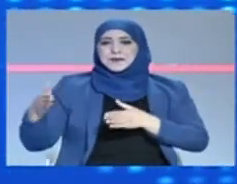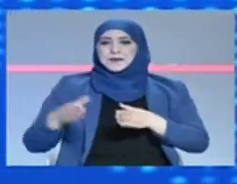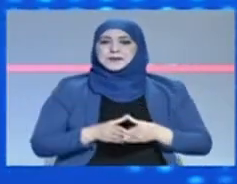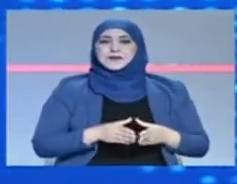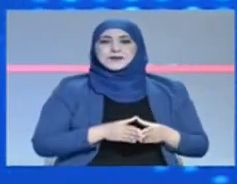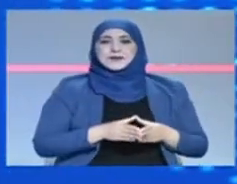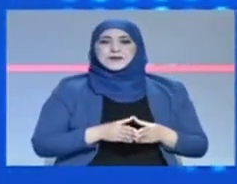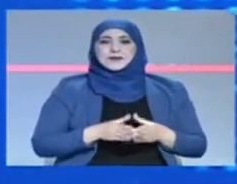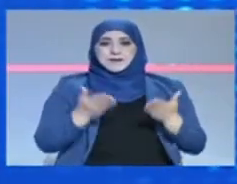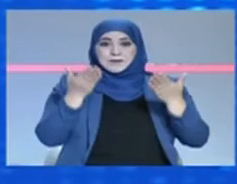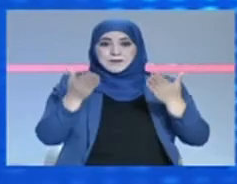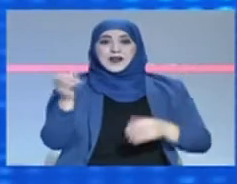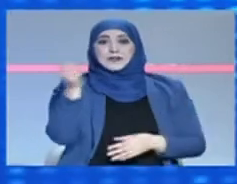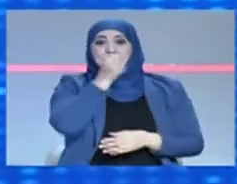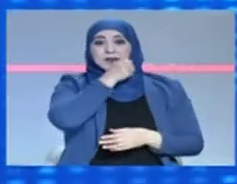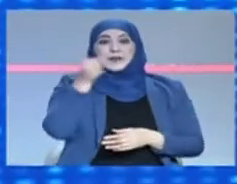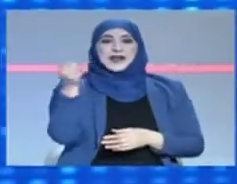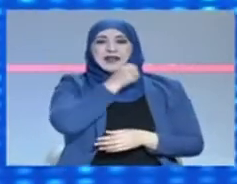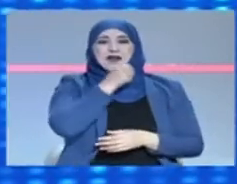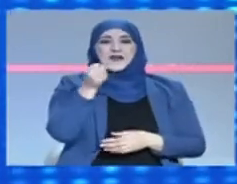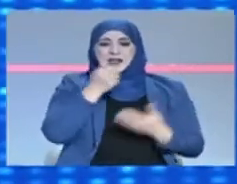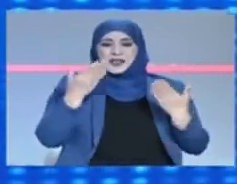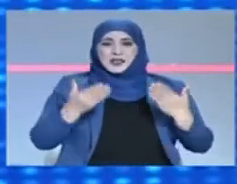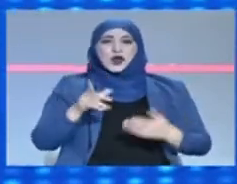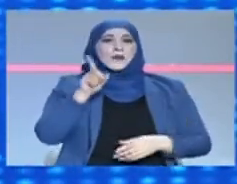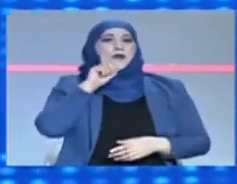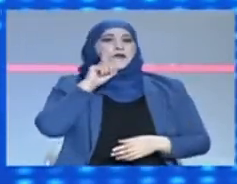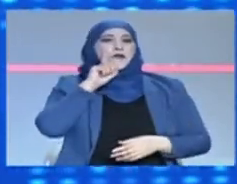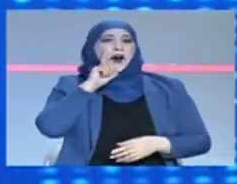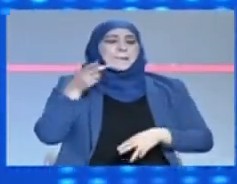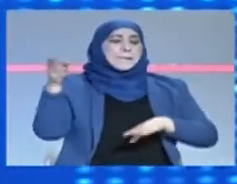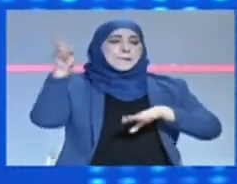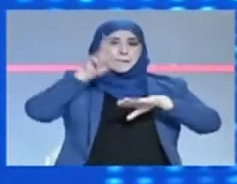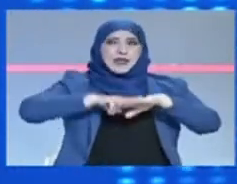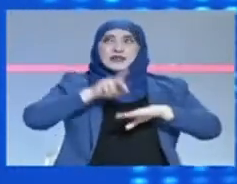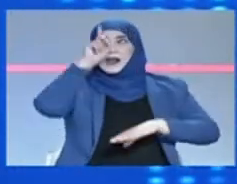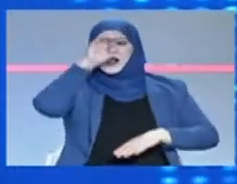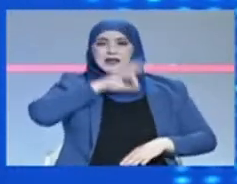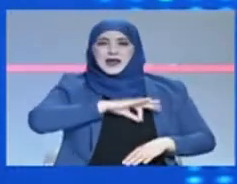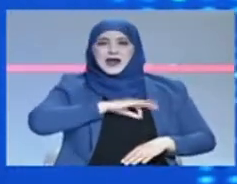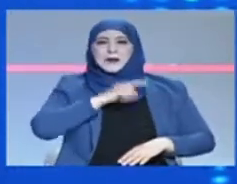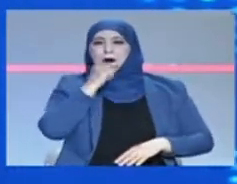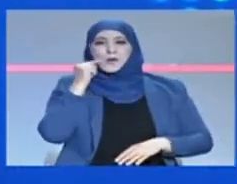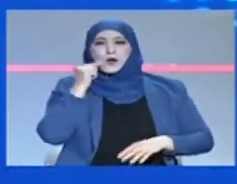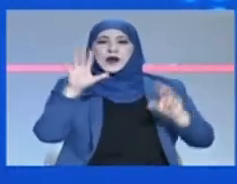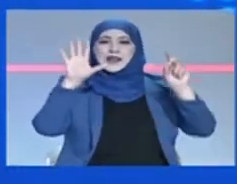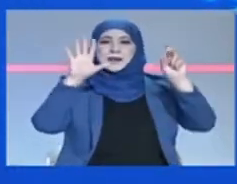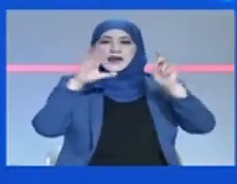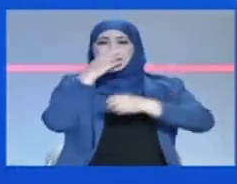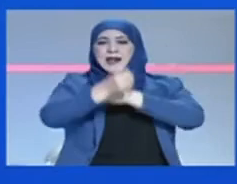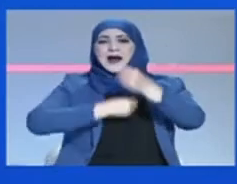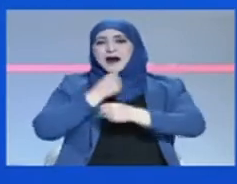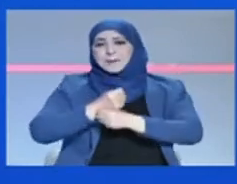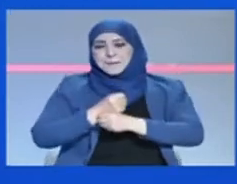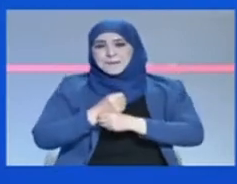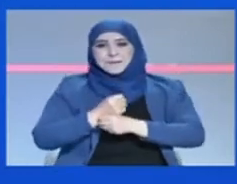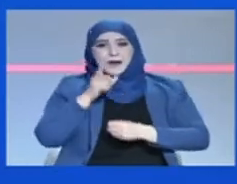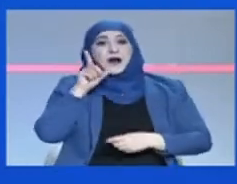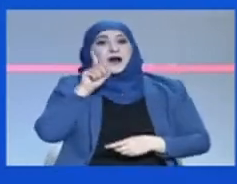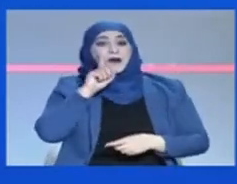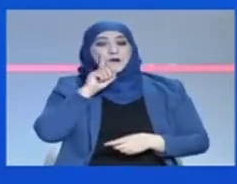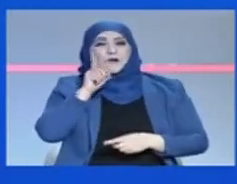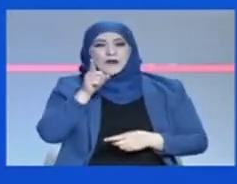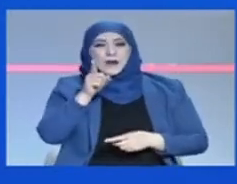فقدت الساحة الفنية اليوم الفنانة القديرة زهيرة سالم عن سن ناهزت 80 عاماً. فقيدة